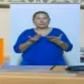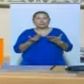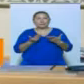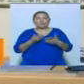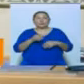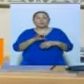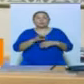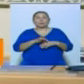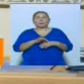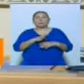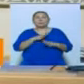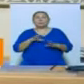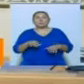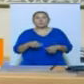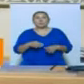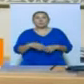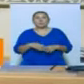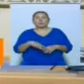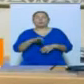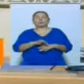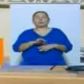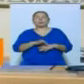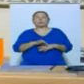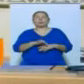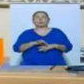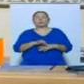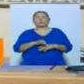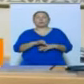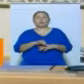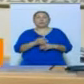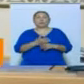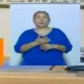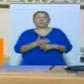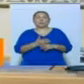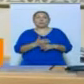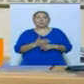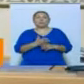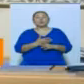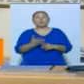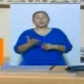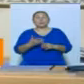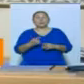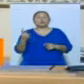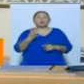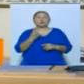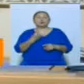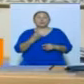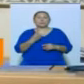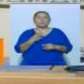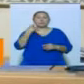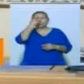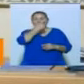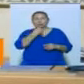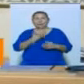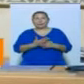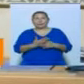жұқпалы аурулар болсын, қандай да бір аурудың өршіп кету қаупі жоғары. Сондықтан ең бірінші кезекте жеке